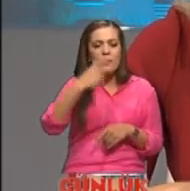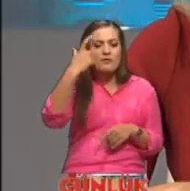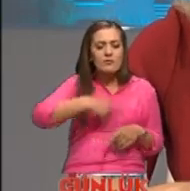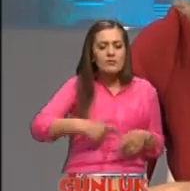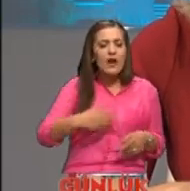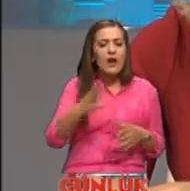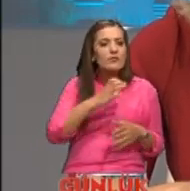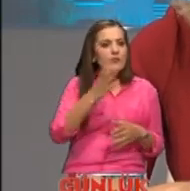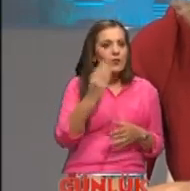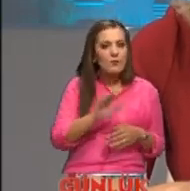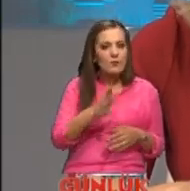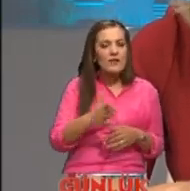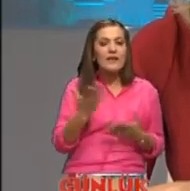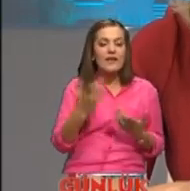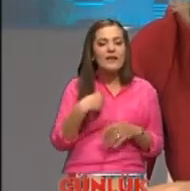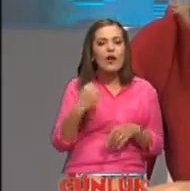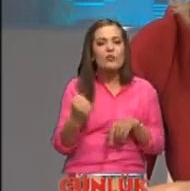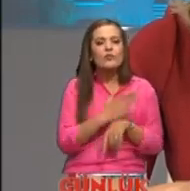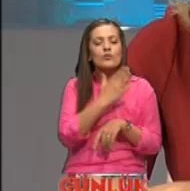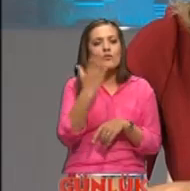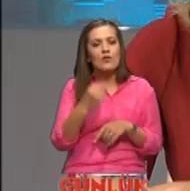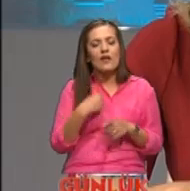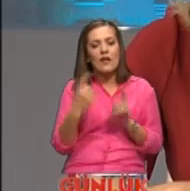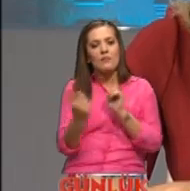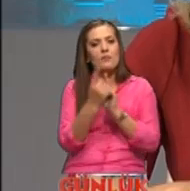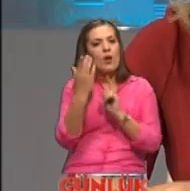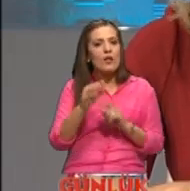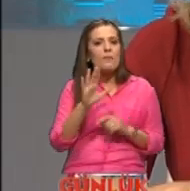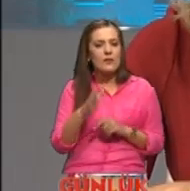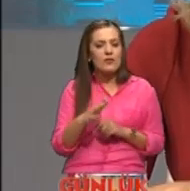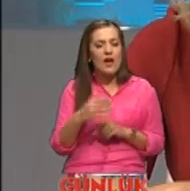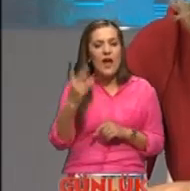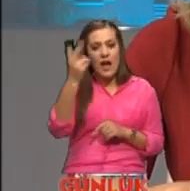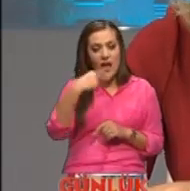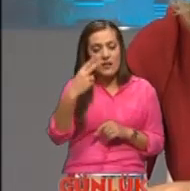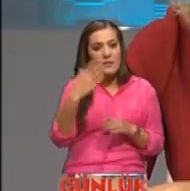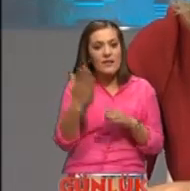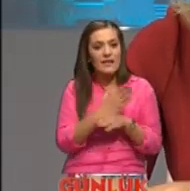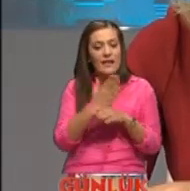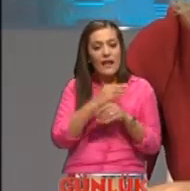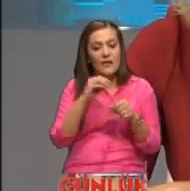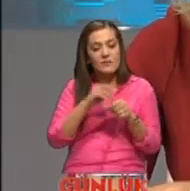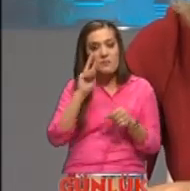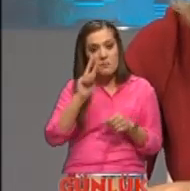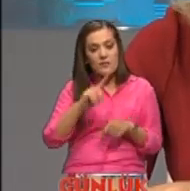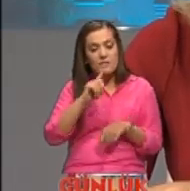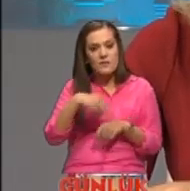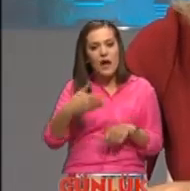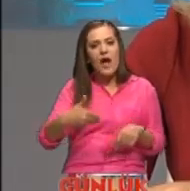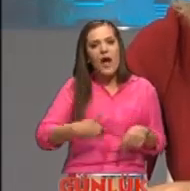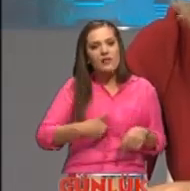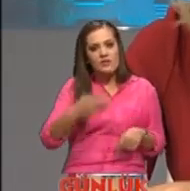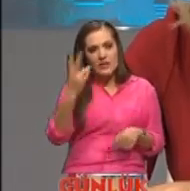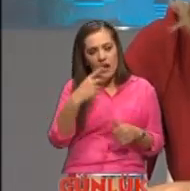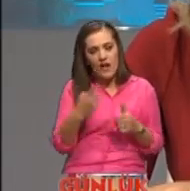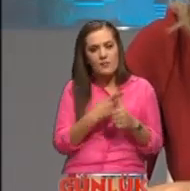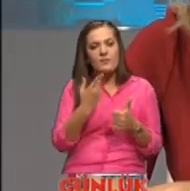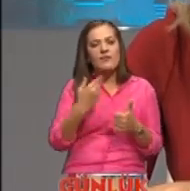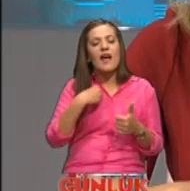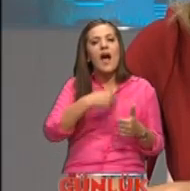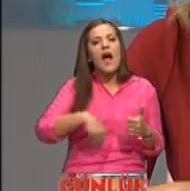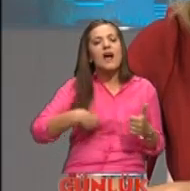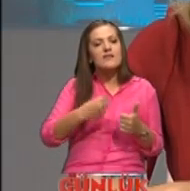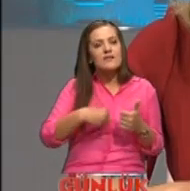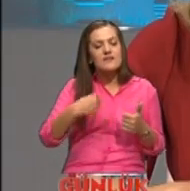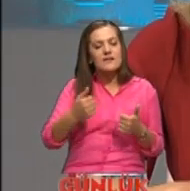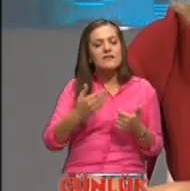fizyolojik olabilir ya da duygusal olarak karşımıza çıkabiliyor. Ağlamasının nedenlerine baktığımız zaman açlık ağlaması, gaz